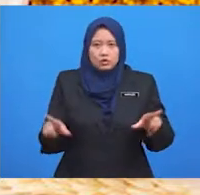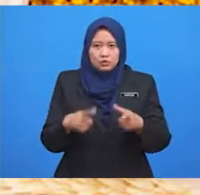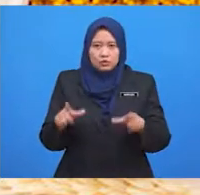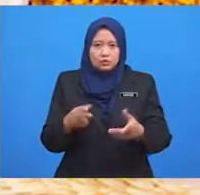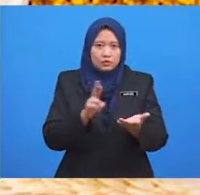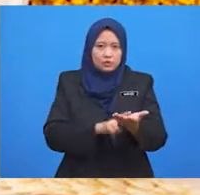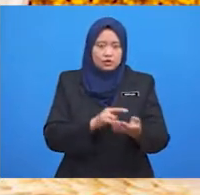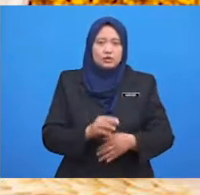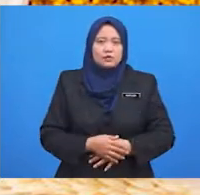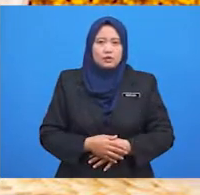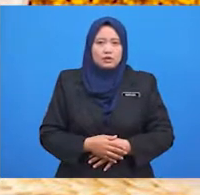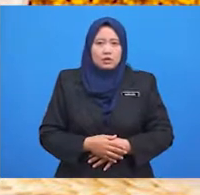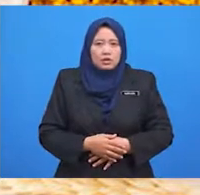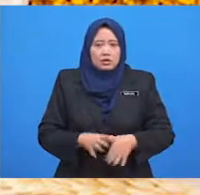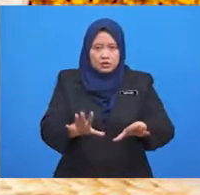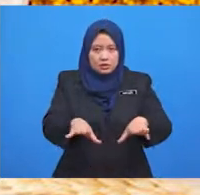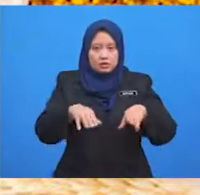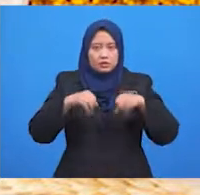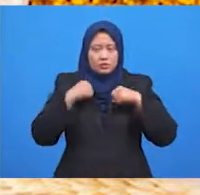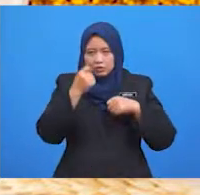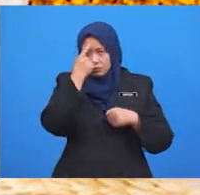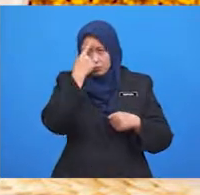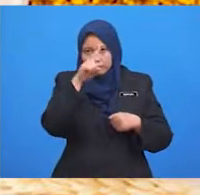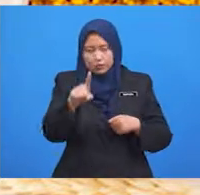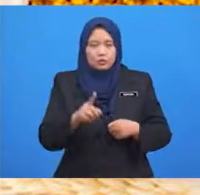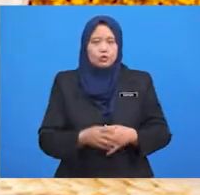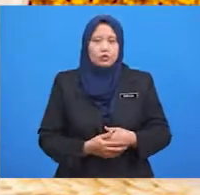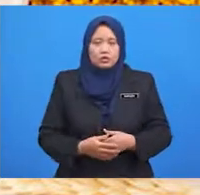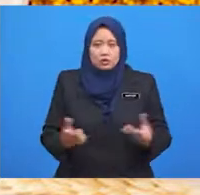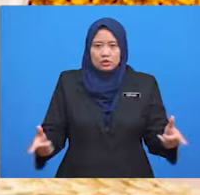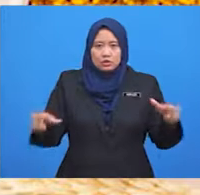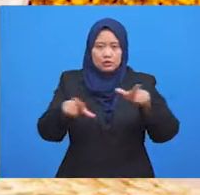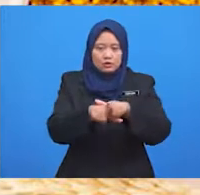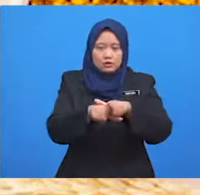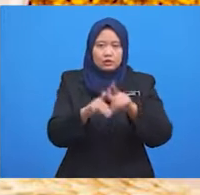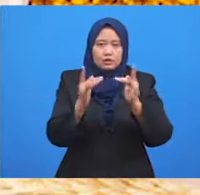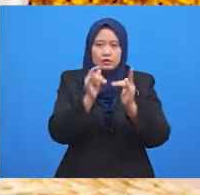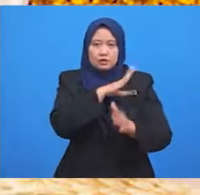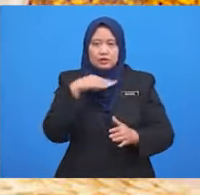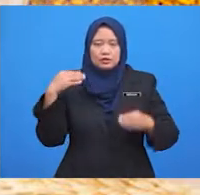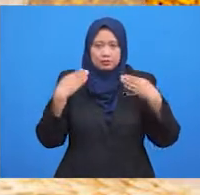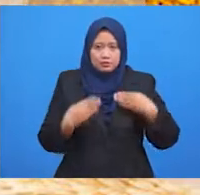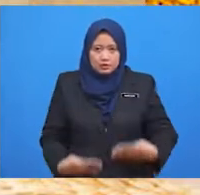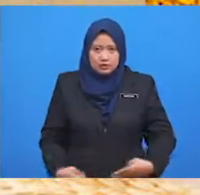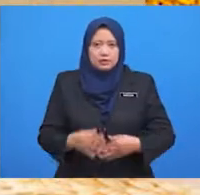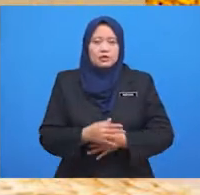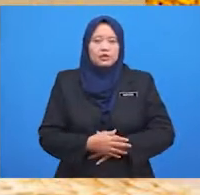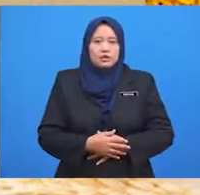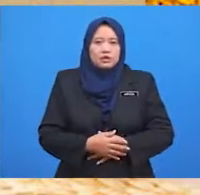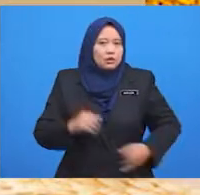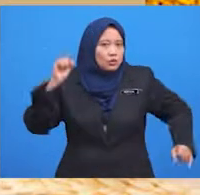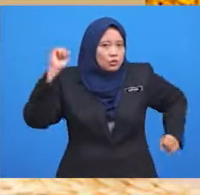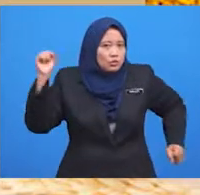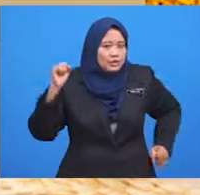rawatan. Tuala besar digunakan untuk melindungi katil dan badan pelanggan. Tuala